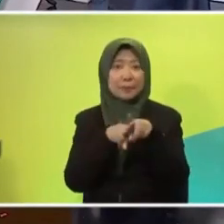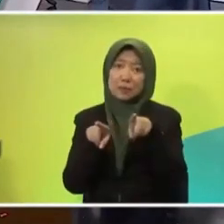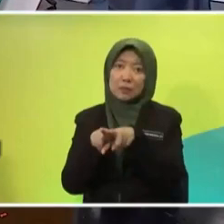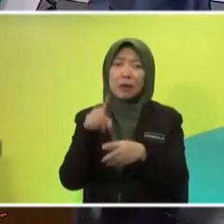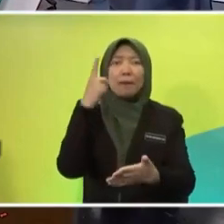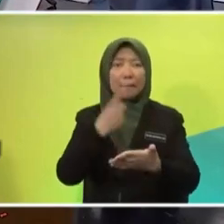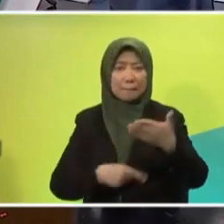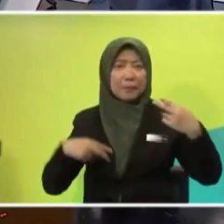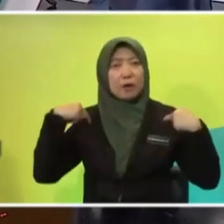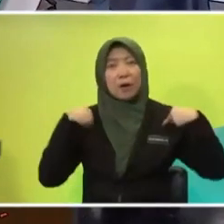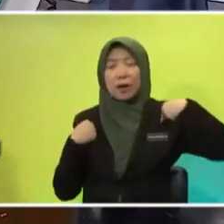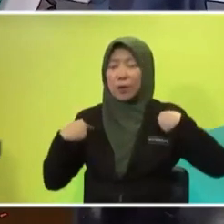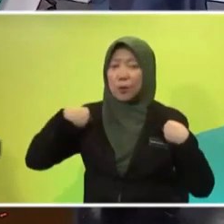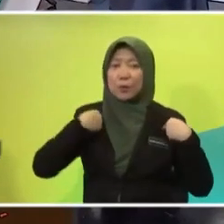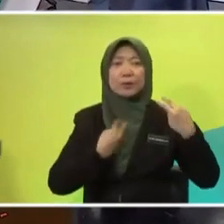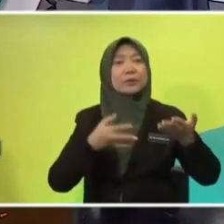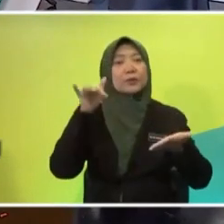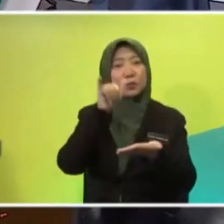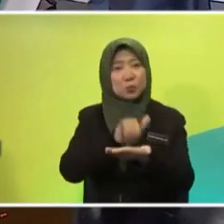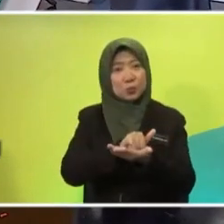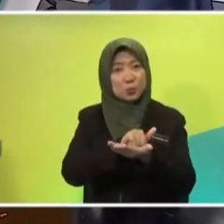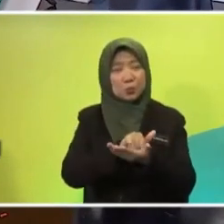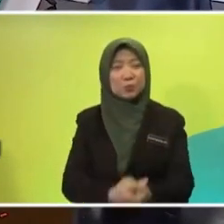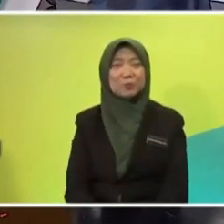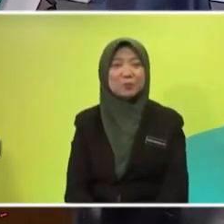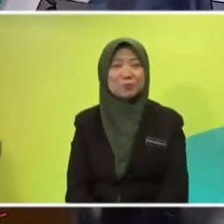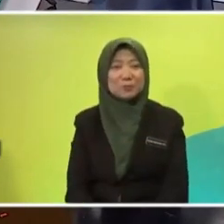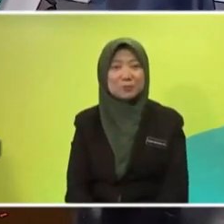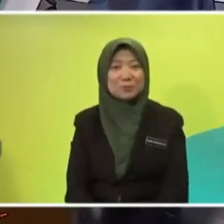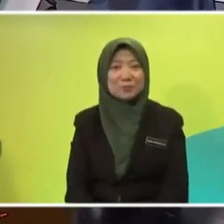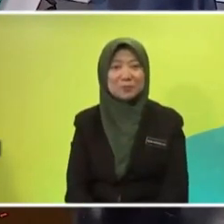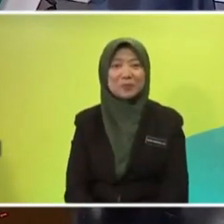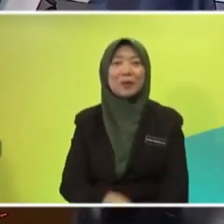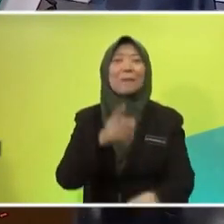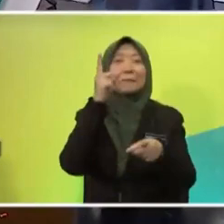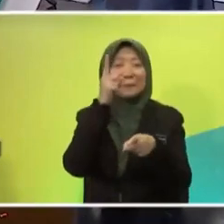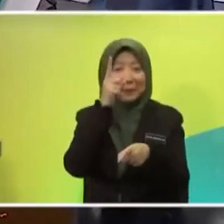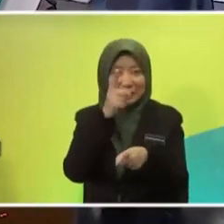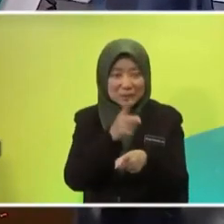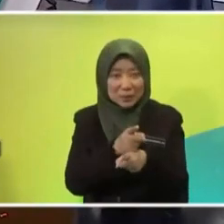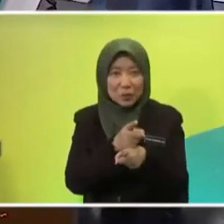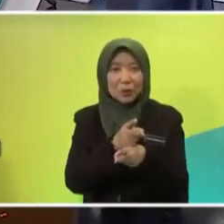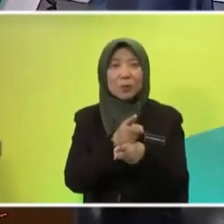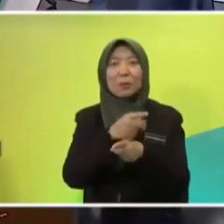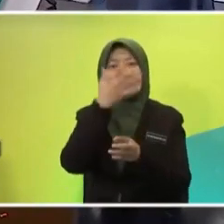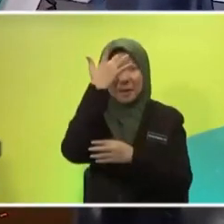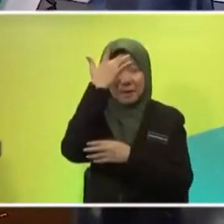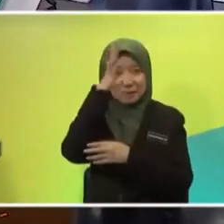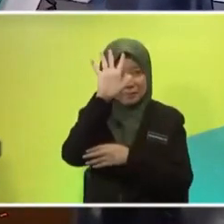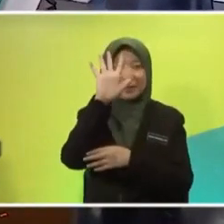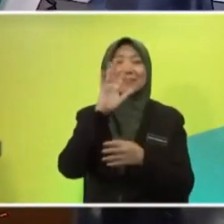haiwan tersebut? Apa agaknya jawapan? Jeng jeng jeng. Okey. Yeah. Betul. Pandai Kak Rina